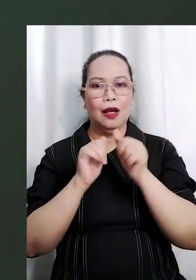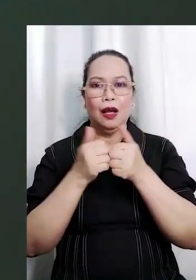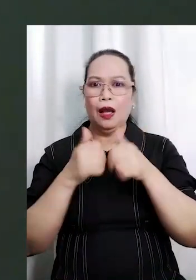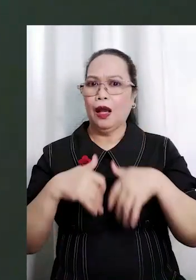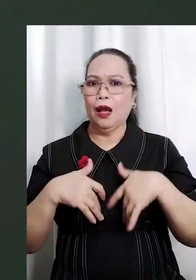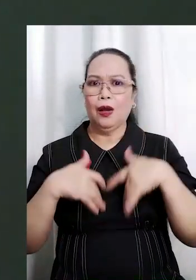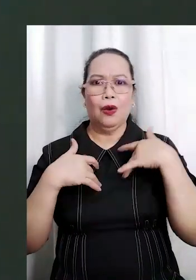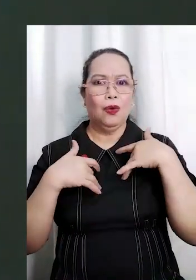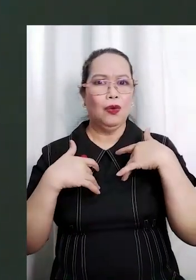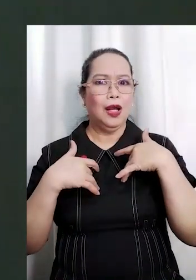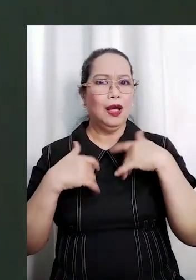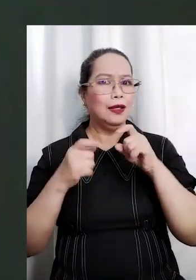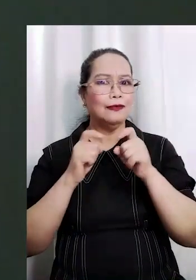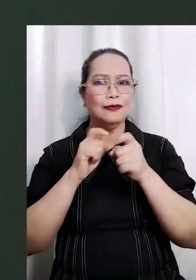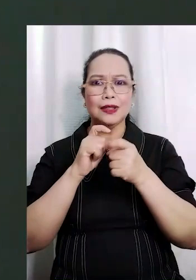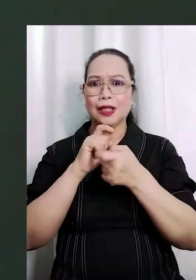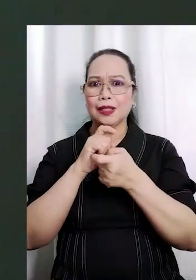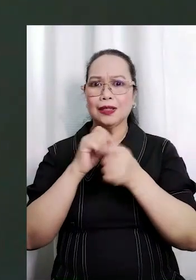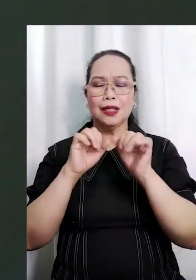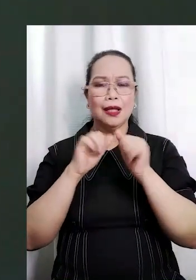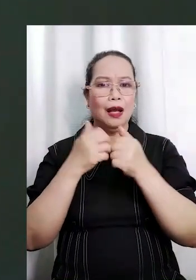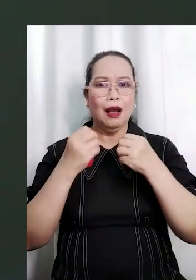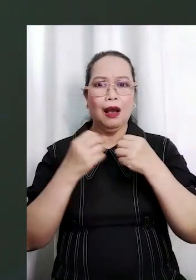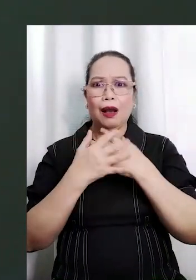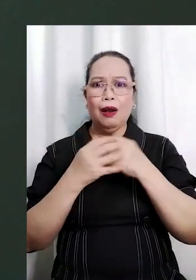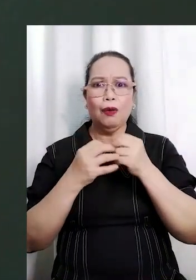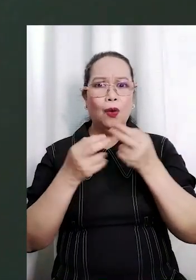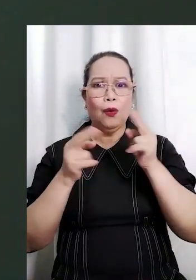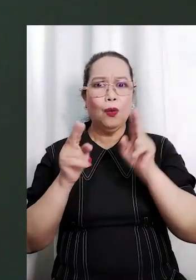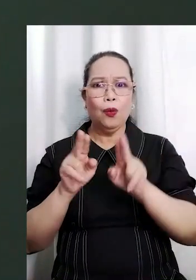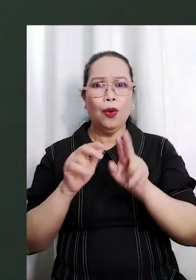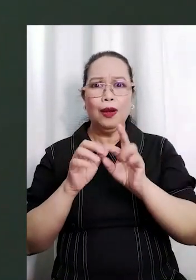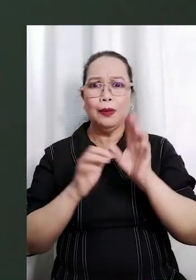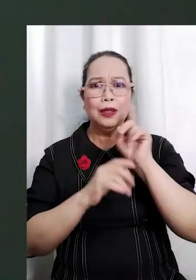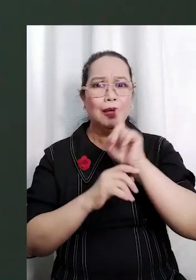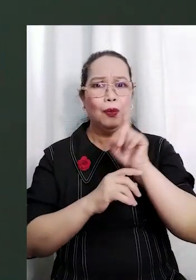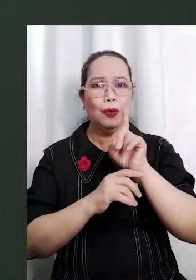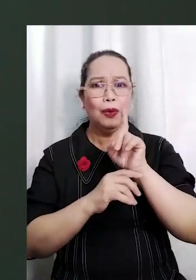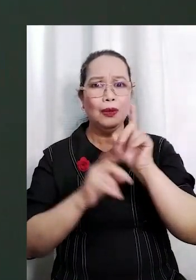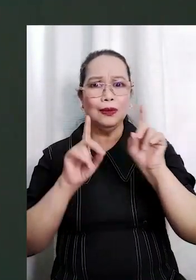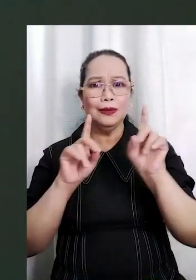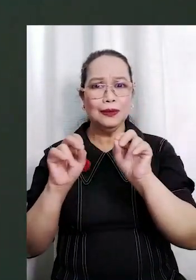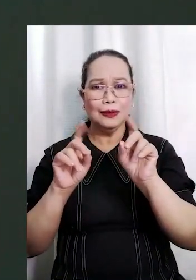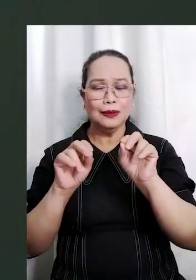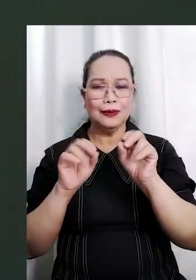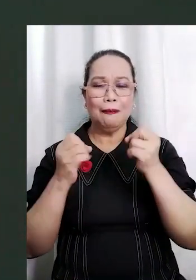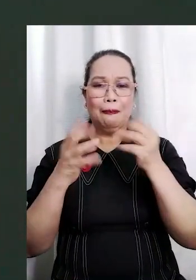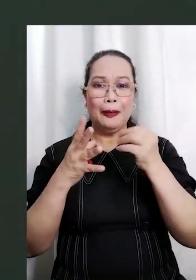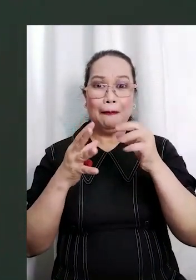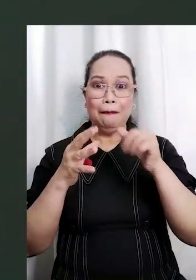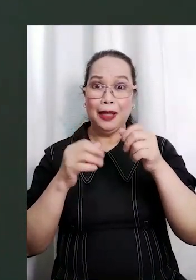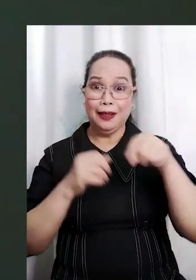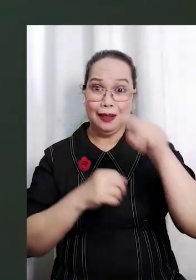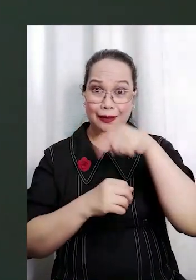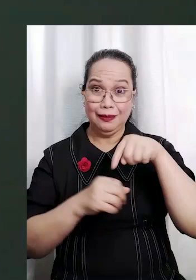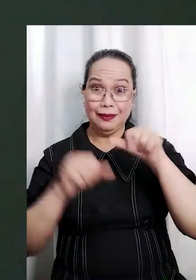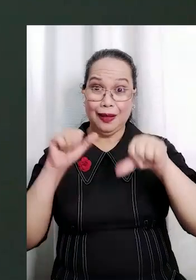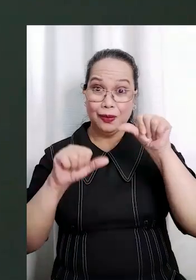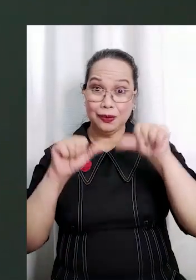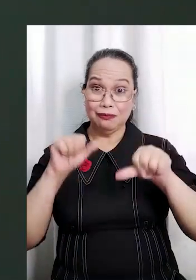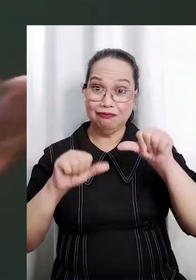existential, life-altering, and life-threatening calamities. Marami nga sa atin nagdadalawang